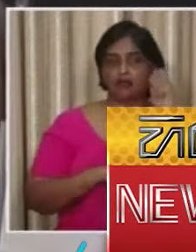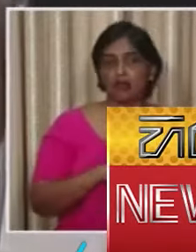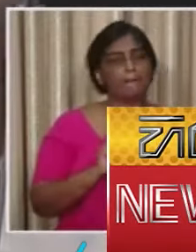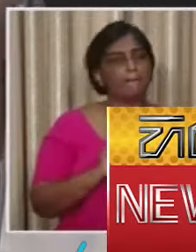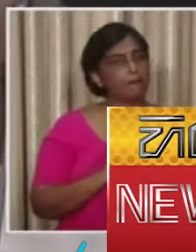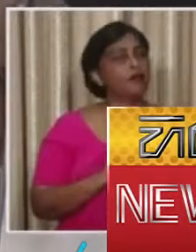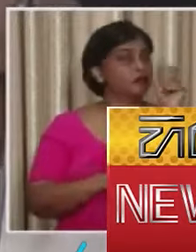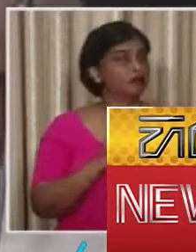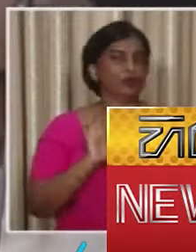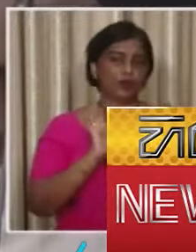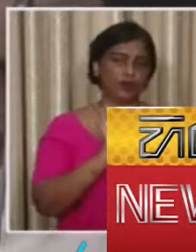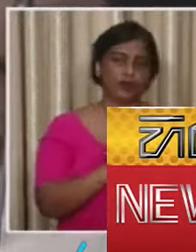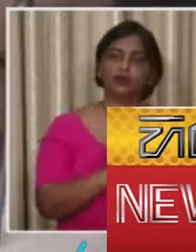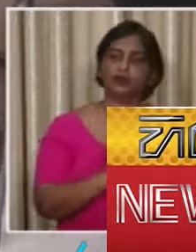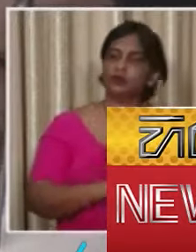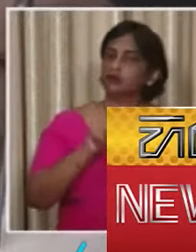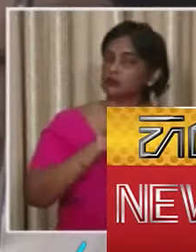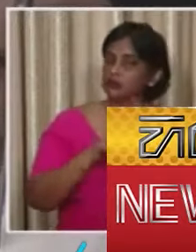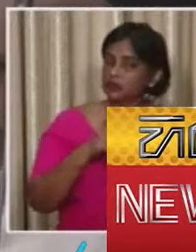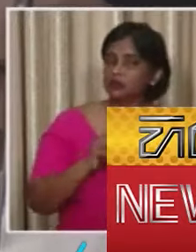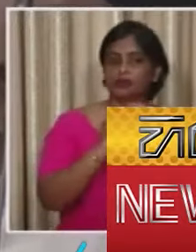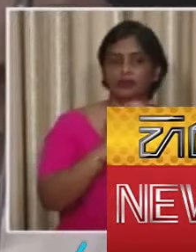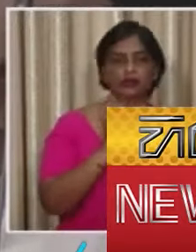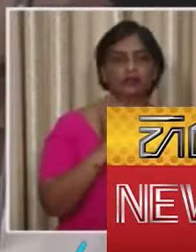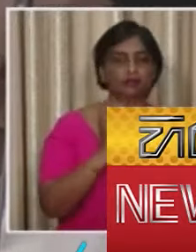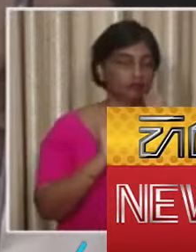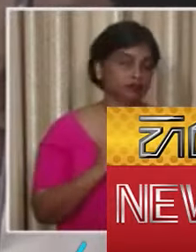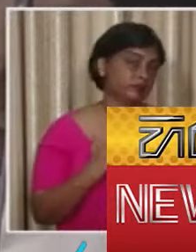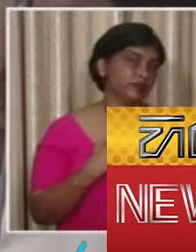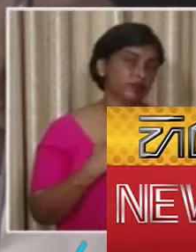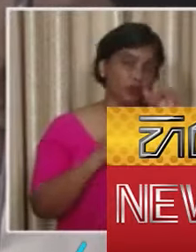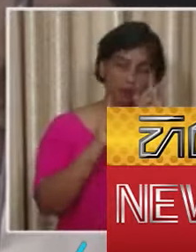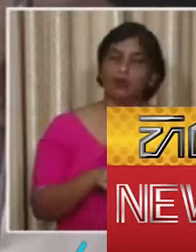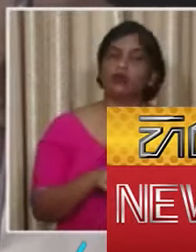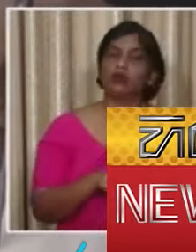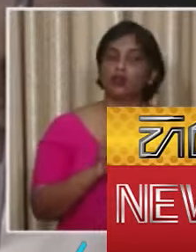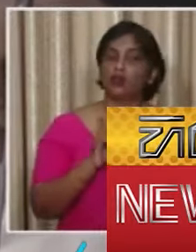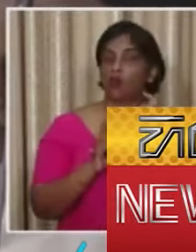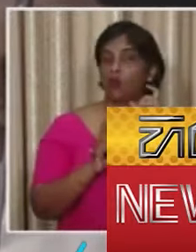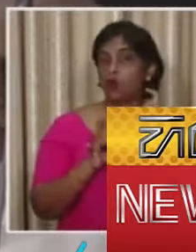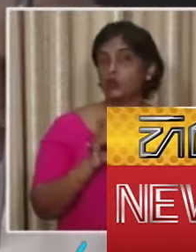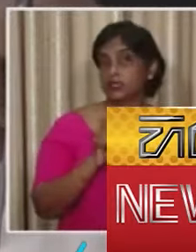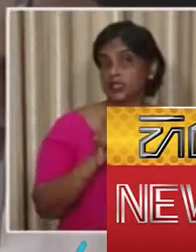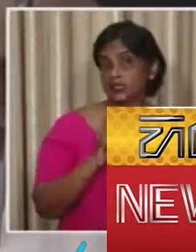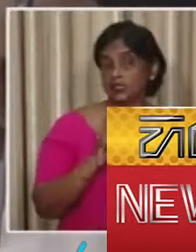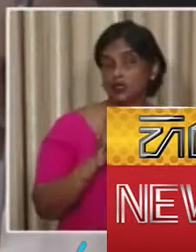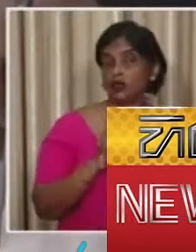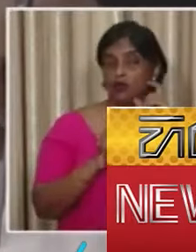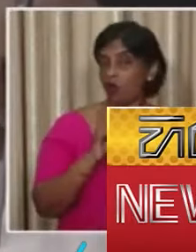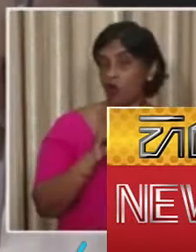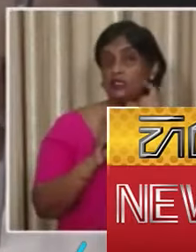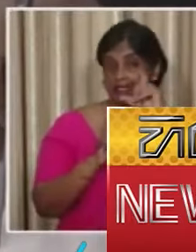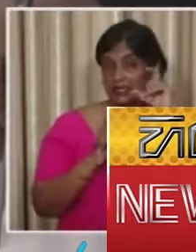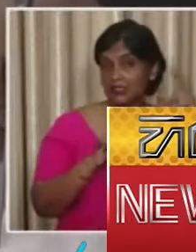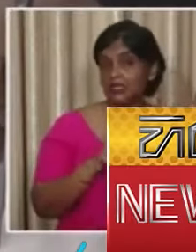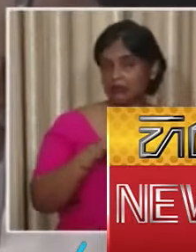පුද්ගලික බැඳුම්කරුවන් සමග සාකච්ඡා කරන දේ වැඩ කටයුත්තක් තියෙනවා. ඒත් ඒ වගේම OCC සංවිධානයෙන් මේක දවස්